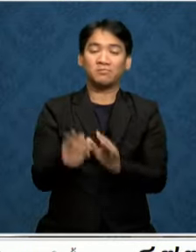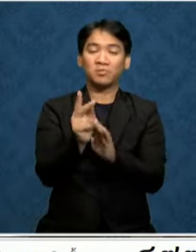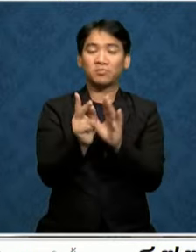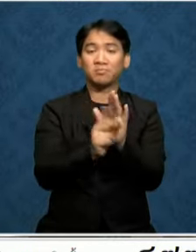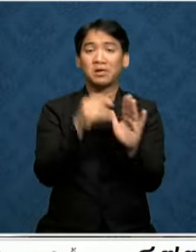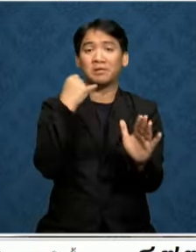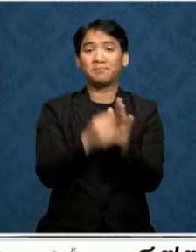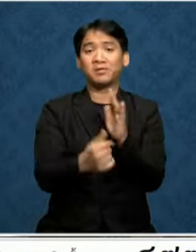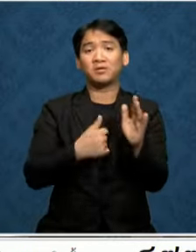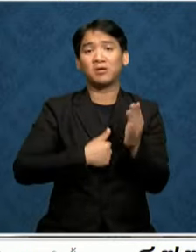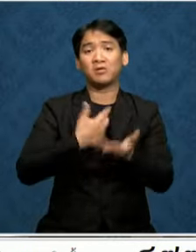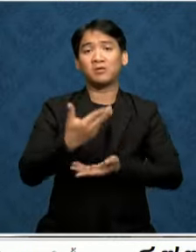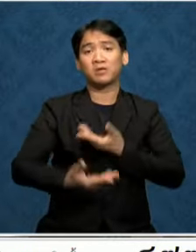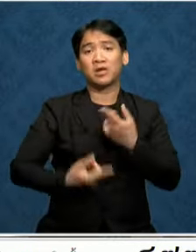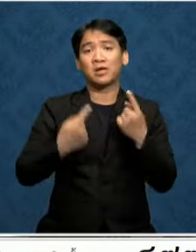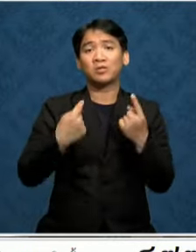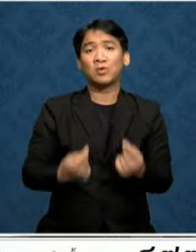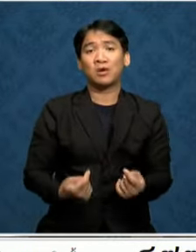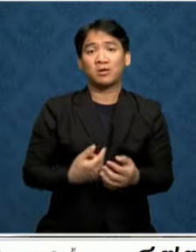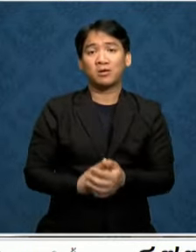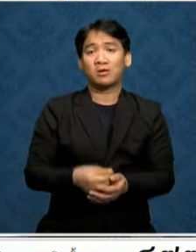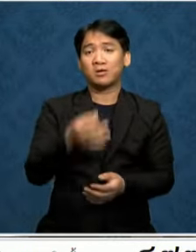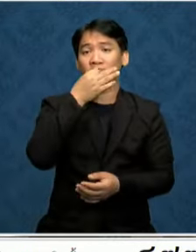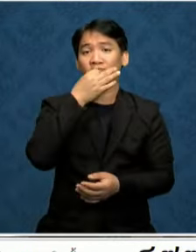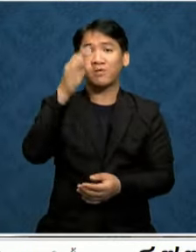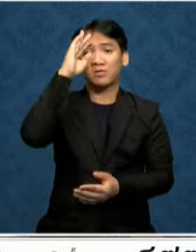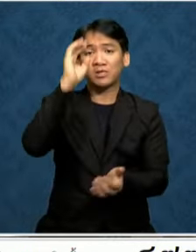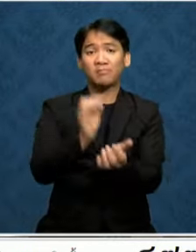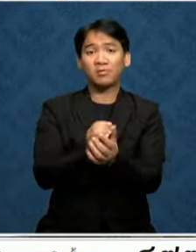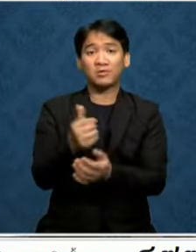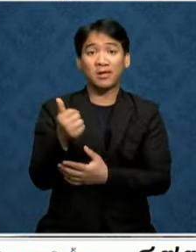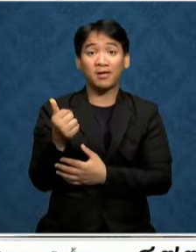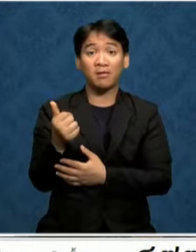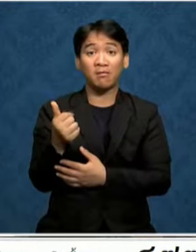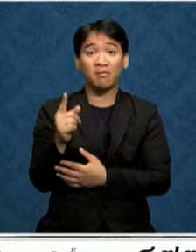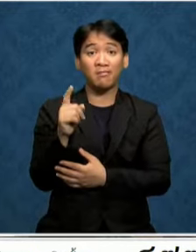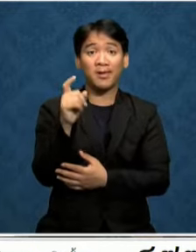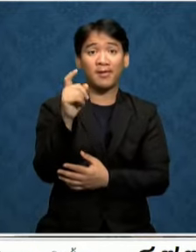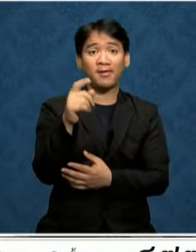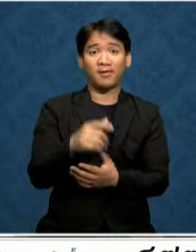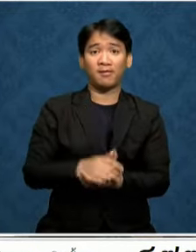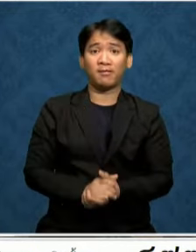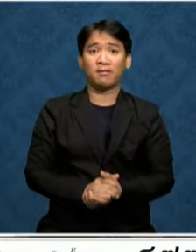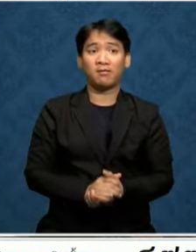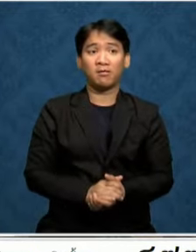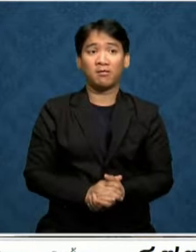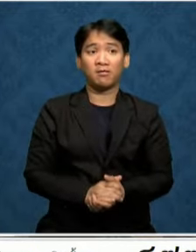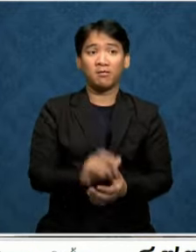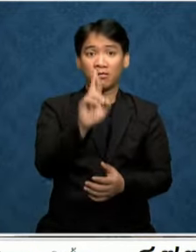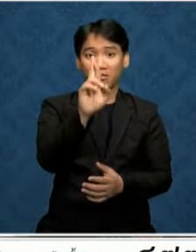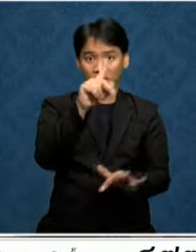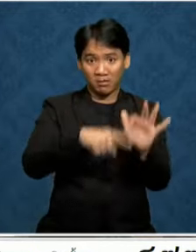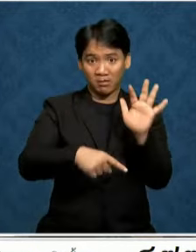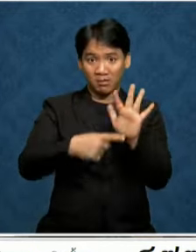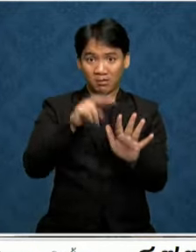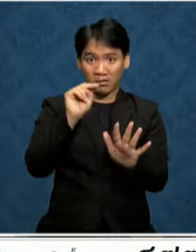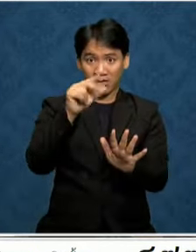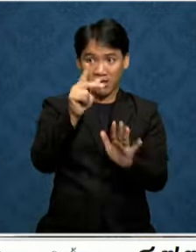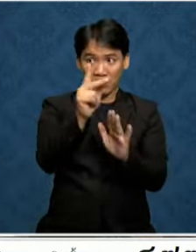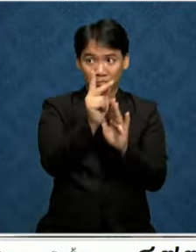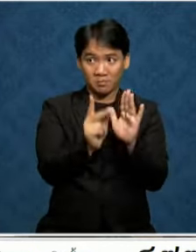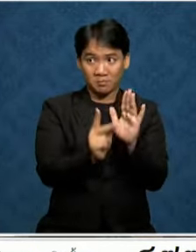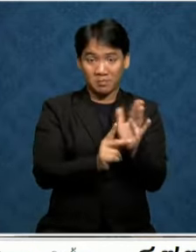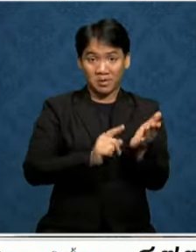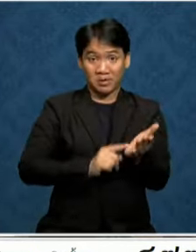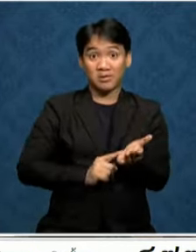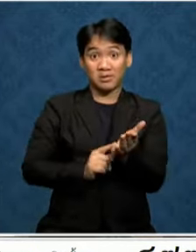ายในปัจจุบันอยู่ดังนั้นนะครับข้อเสนอของผมนะครับอยากนอกจากจะให้รับร่างแล้วผมยังมีข้อเสนอ2อันครับอย่างที่ว่าไป